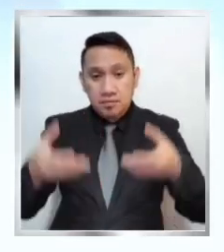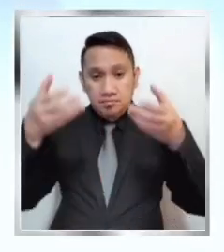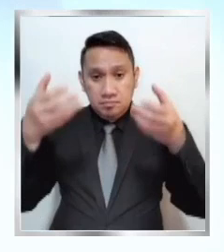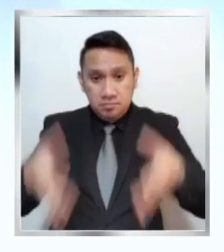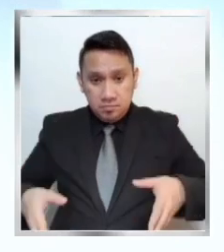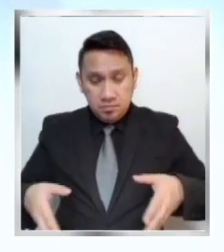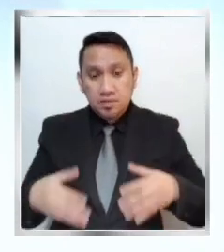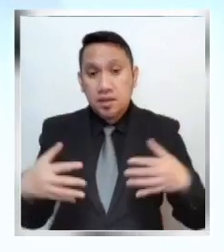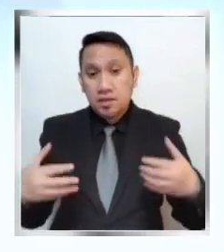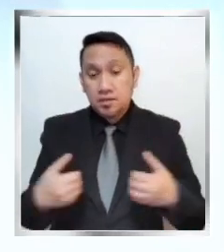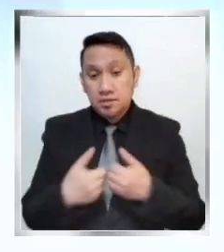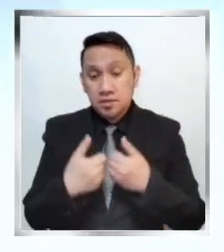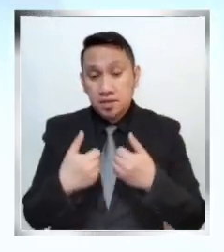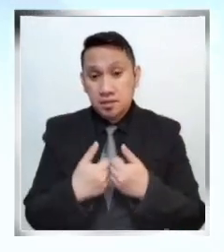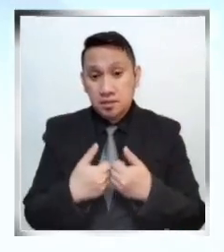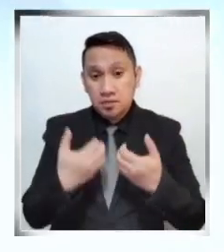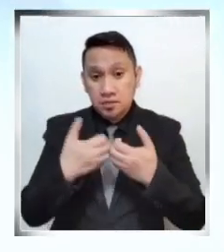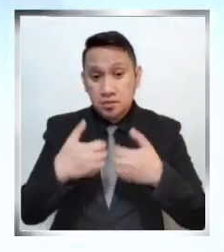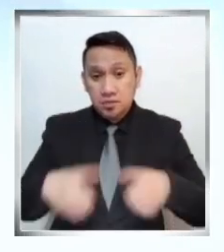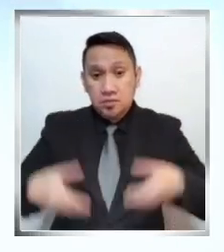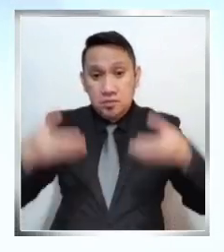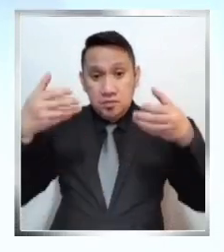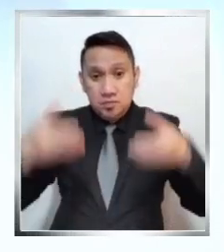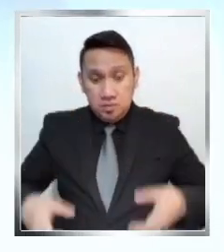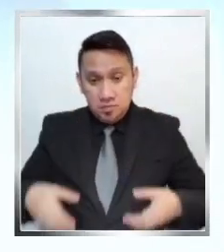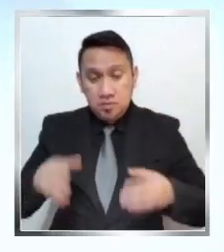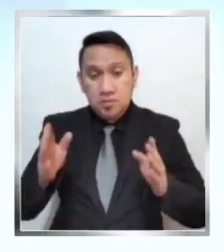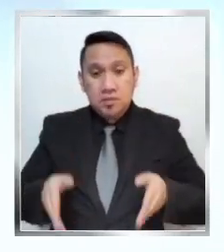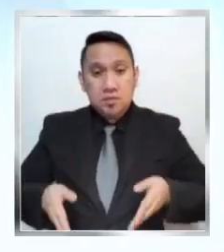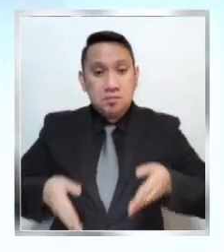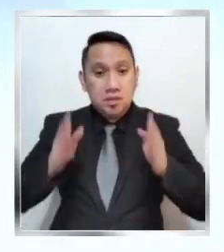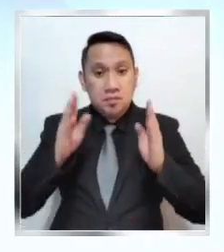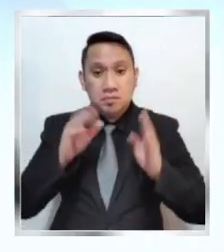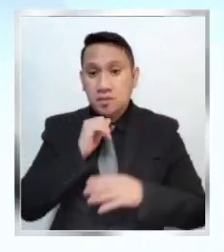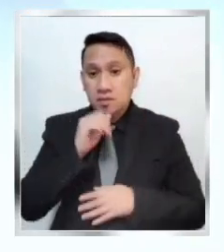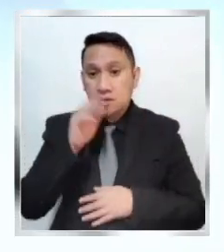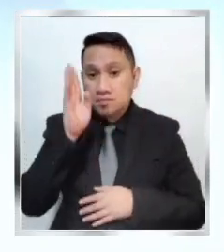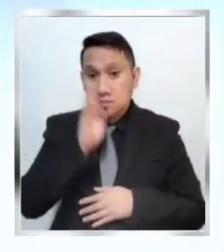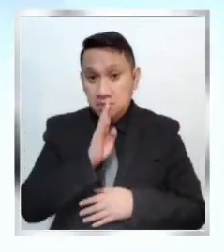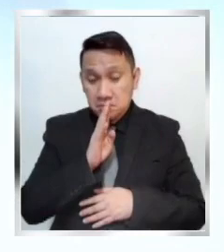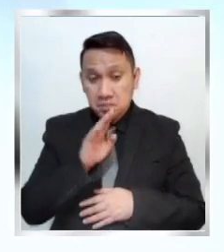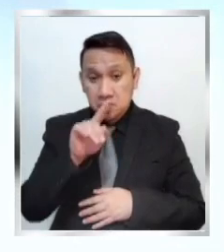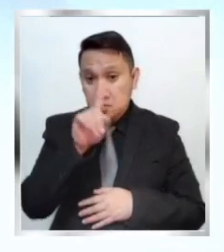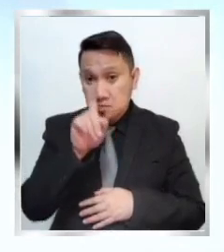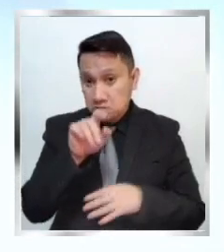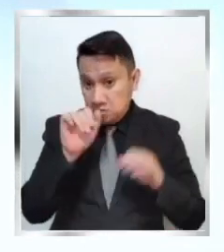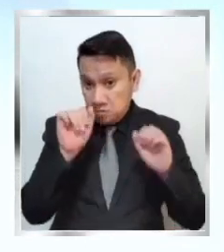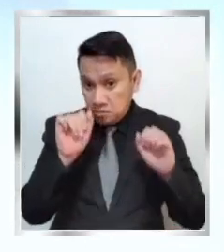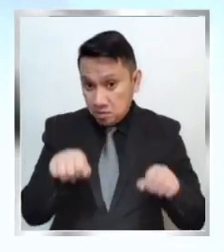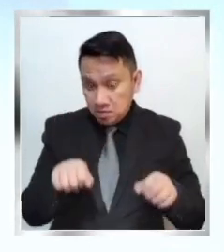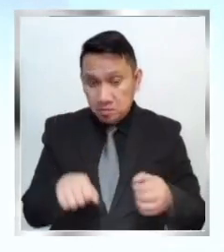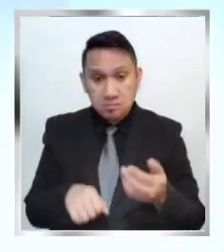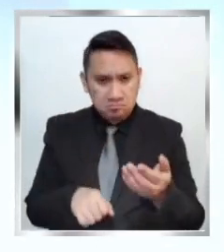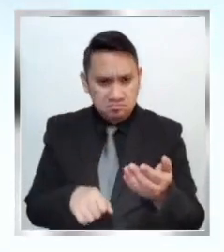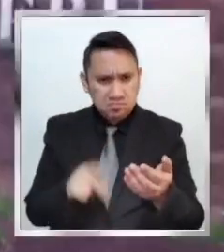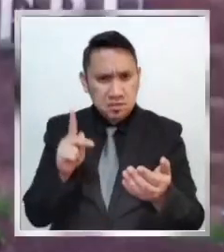sa building ang itlog nang hindi ito nababasag. Pero posible nga ba ito? Kuya Kim, ano